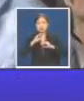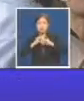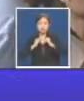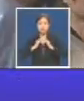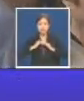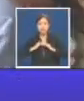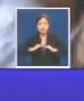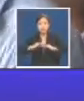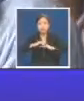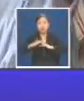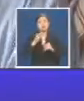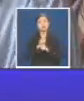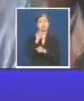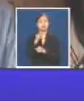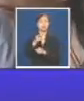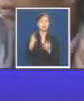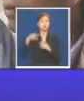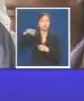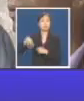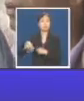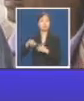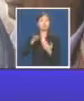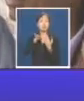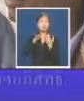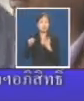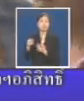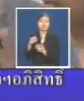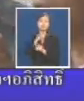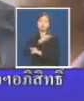นบทยืนยันกับผมว่าวันนี้จะดำเนินการ